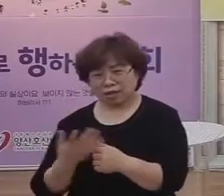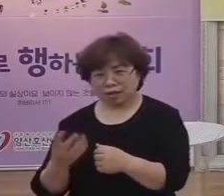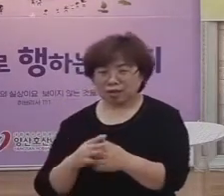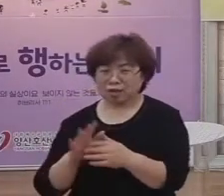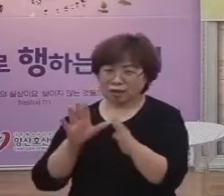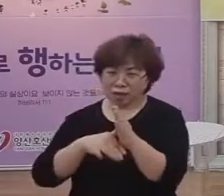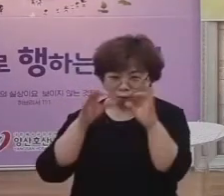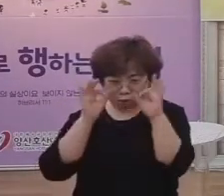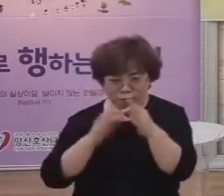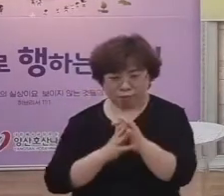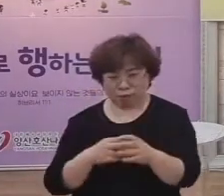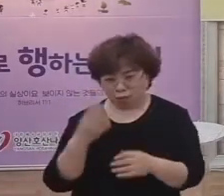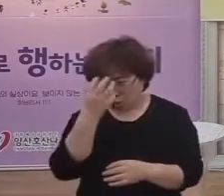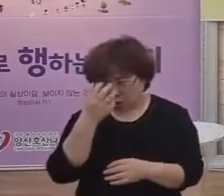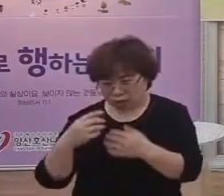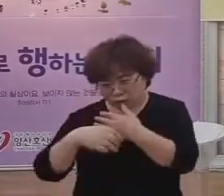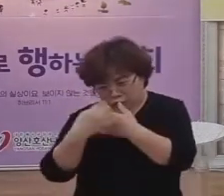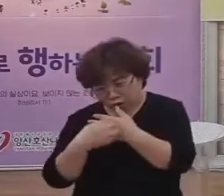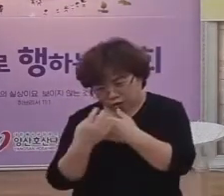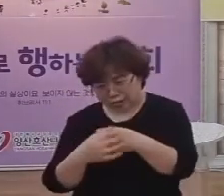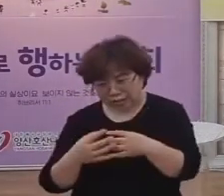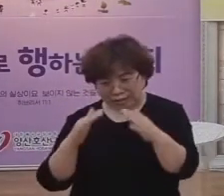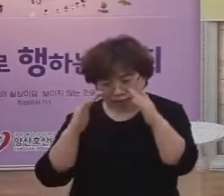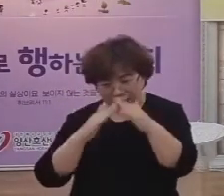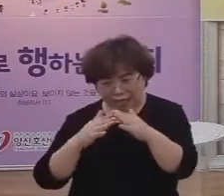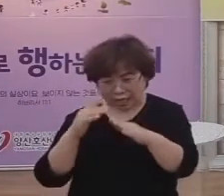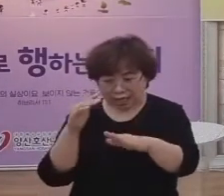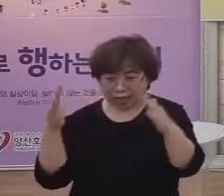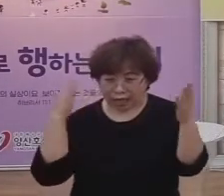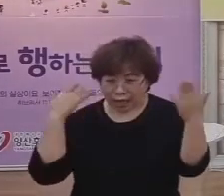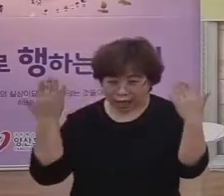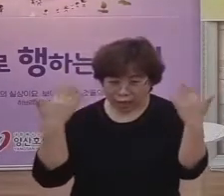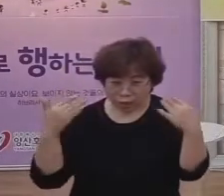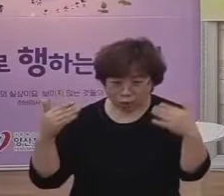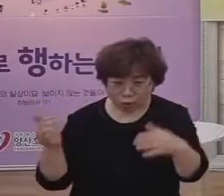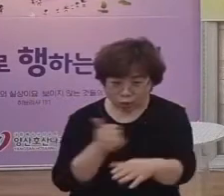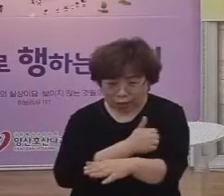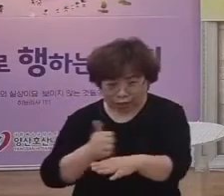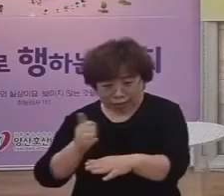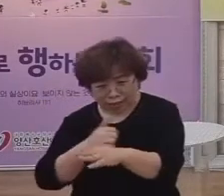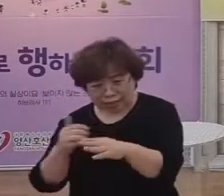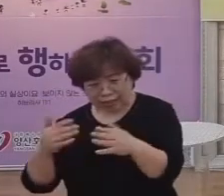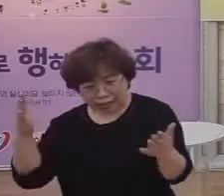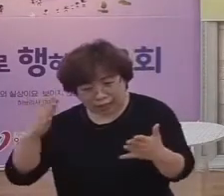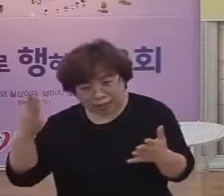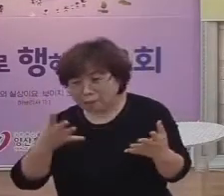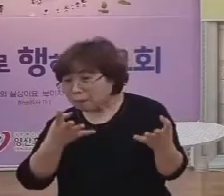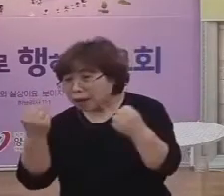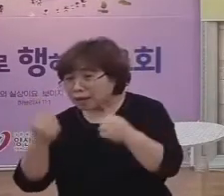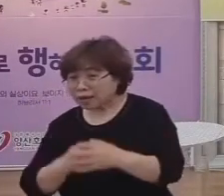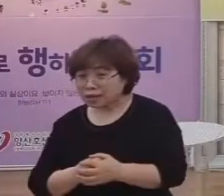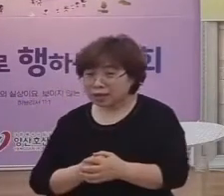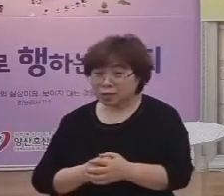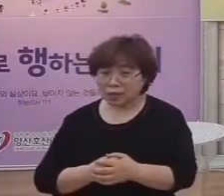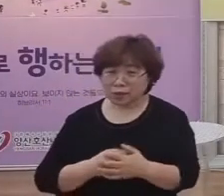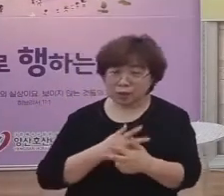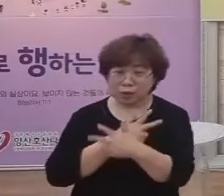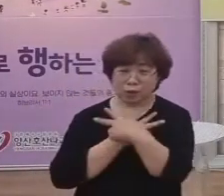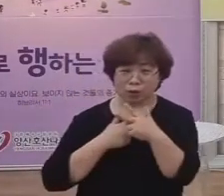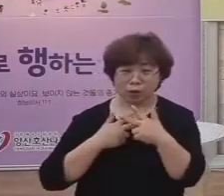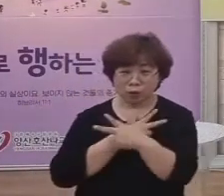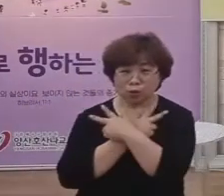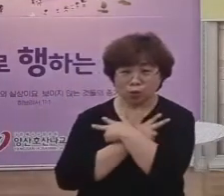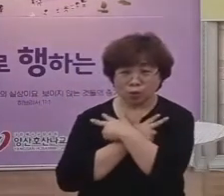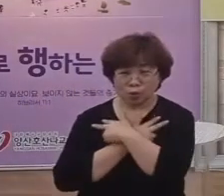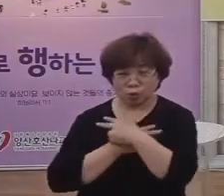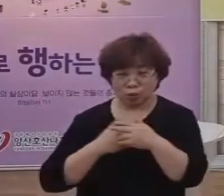막 학교로 올라가는 길이거든요. 이 라인이. 그런데 신주중학교 교복 입고 막 그날 이제